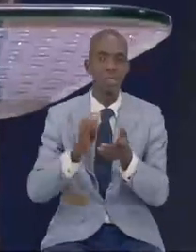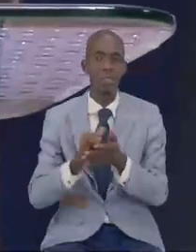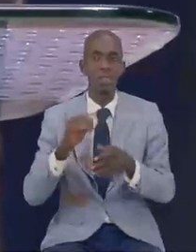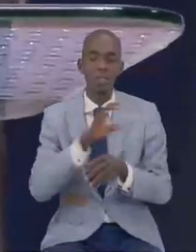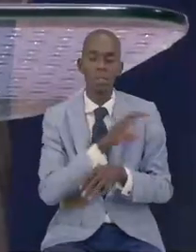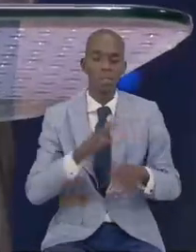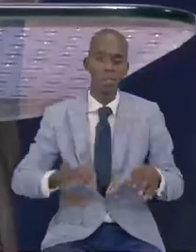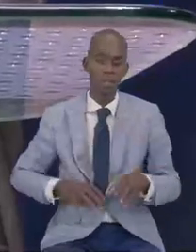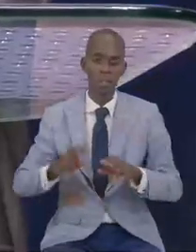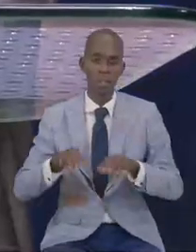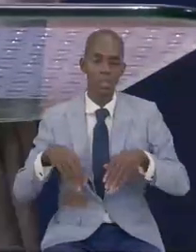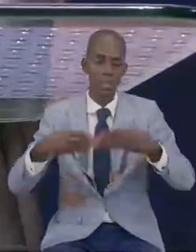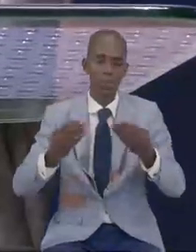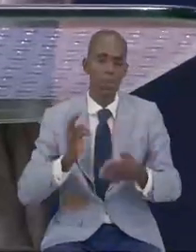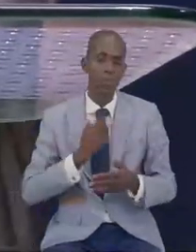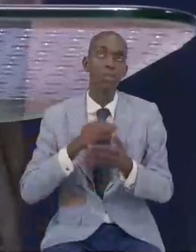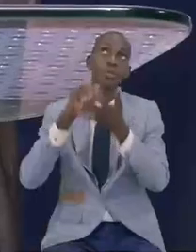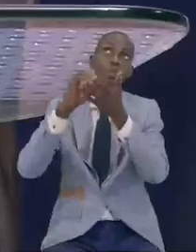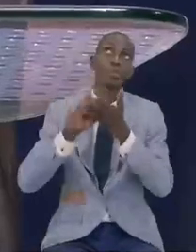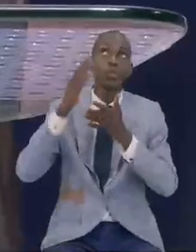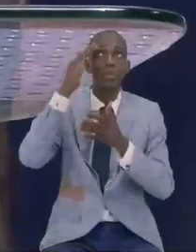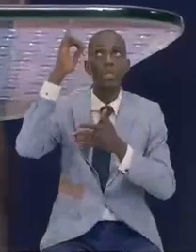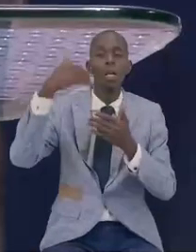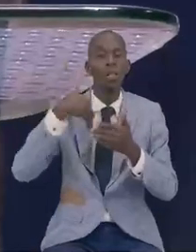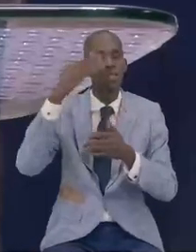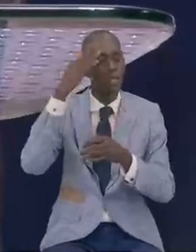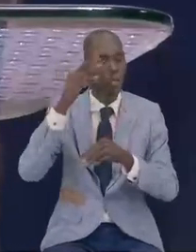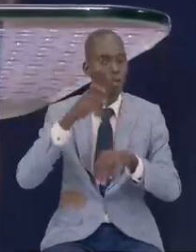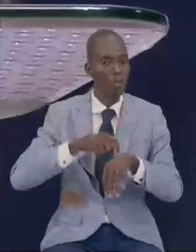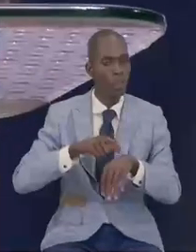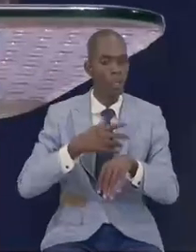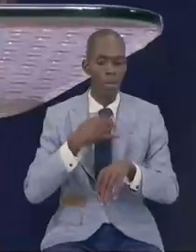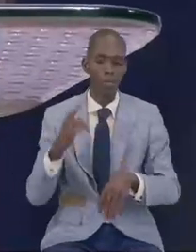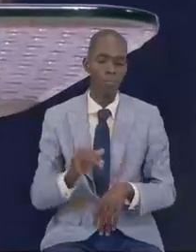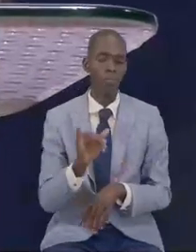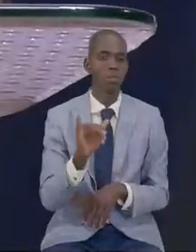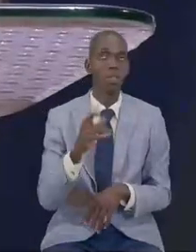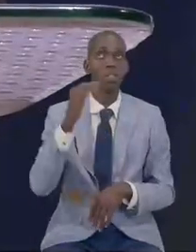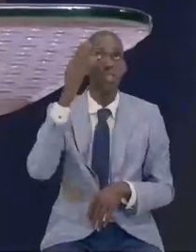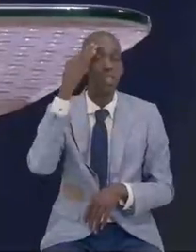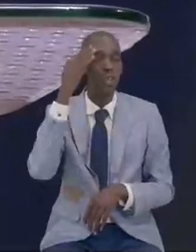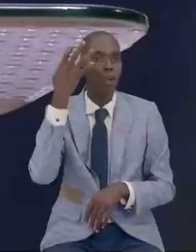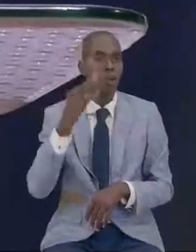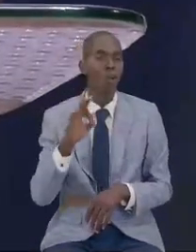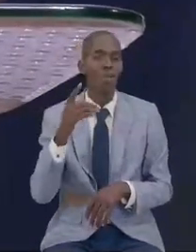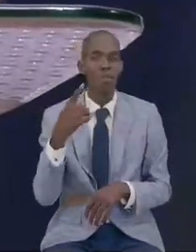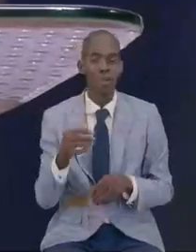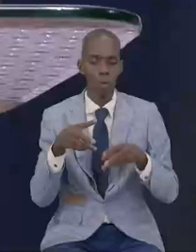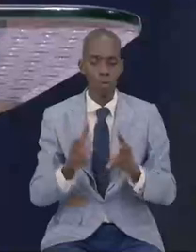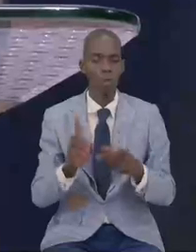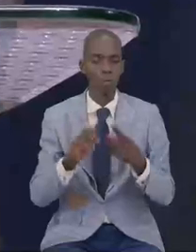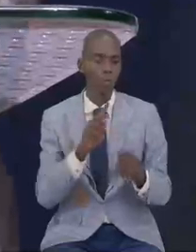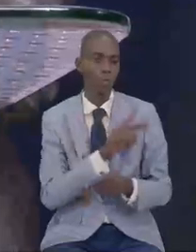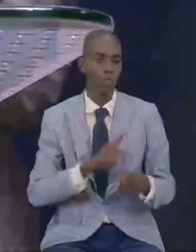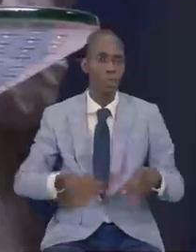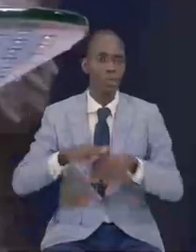a toute la connaissance du temps et de l'éternité, la connaissance de la voie au royaume de Dieu. Alors, il